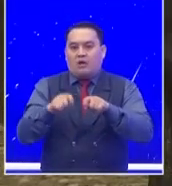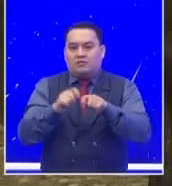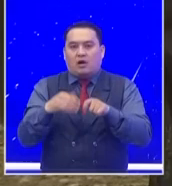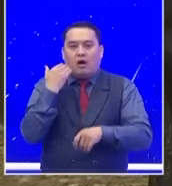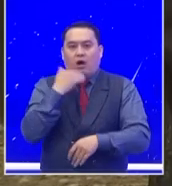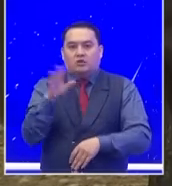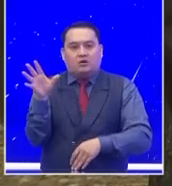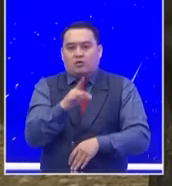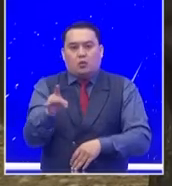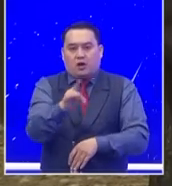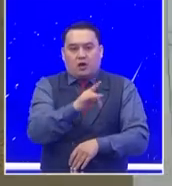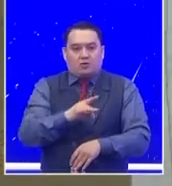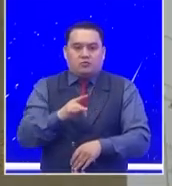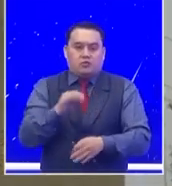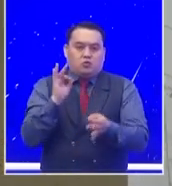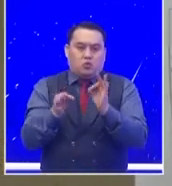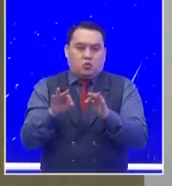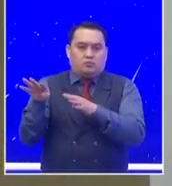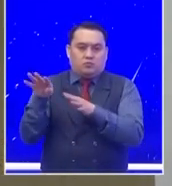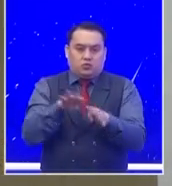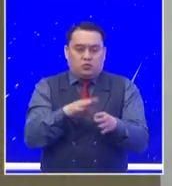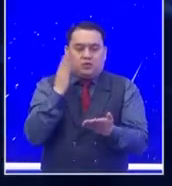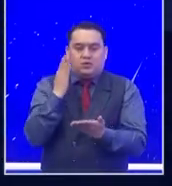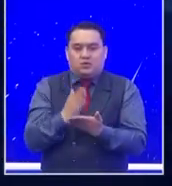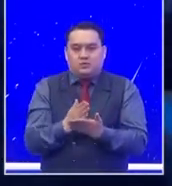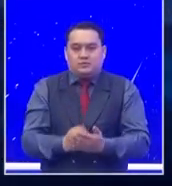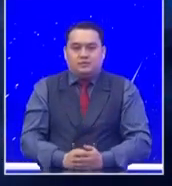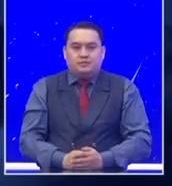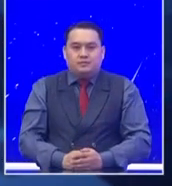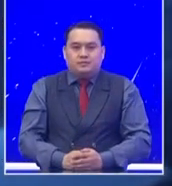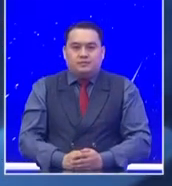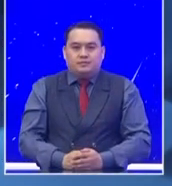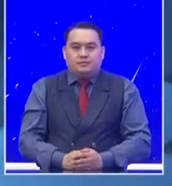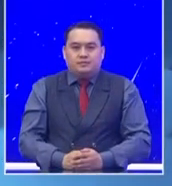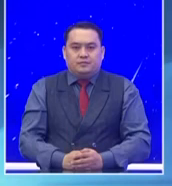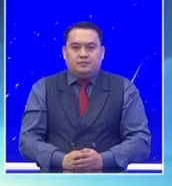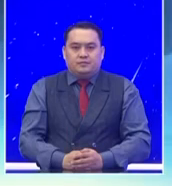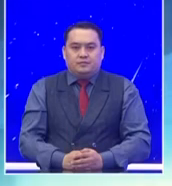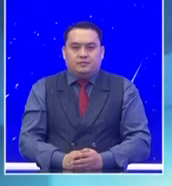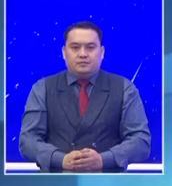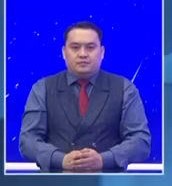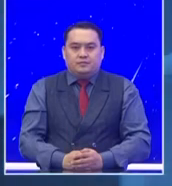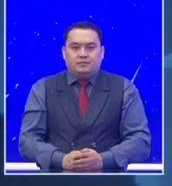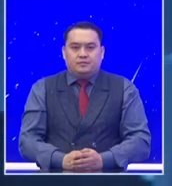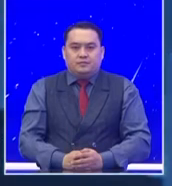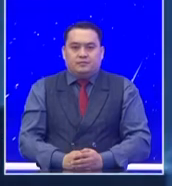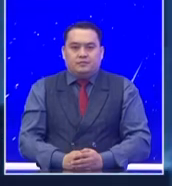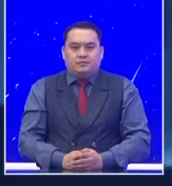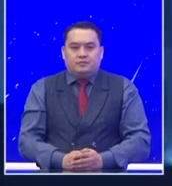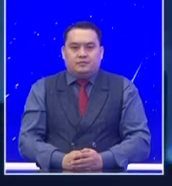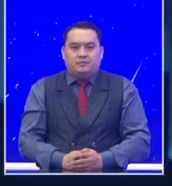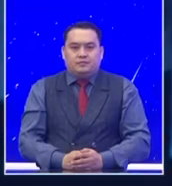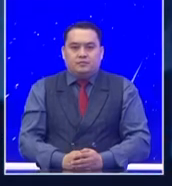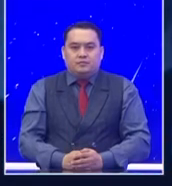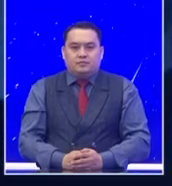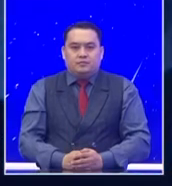качества во всем районе и все соответствует требуемым стандартам или ман рэй беков курманжан косым джамила амазонки 6 телеканал лицу им